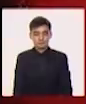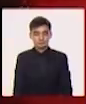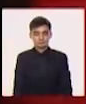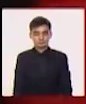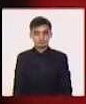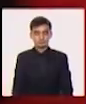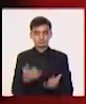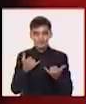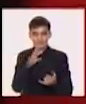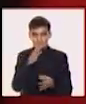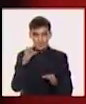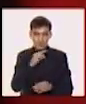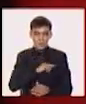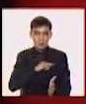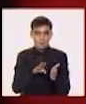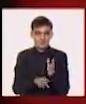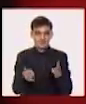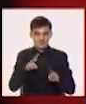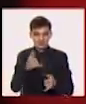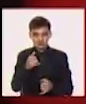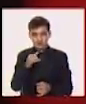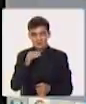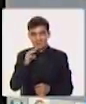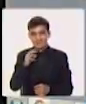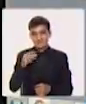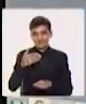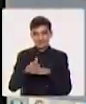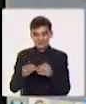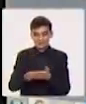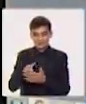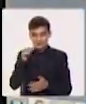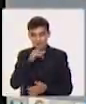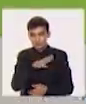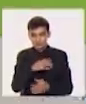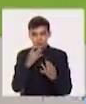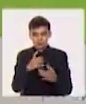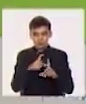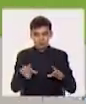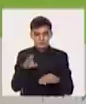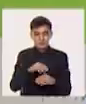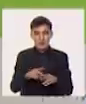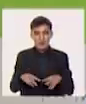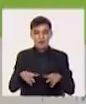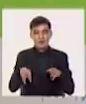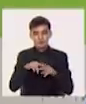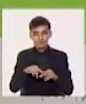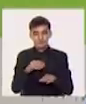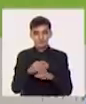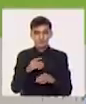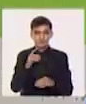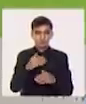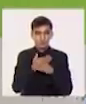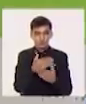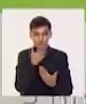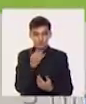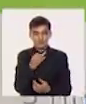Дәл қазір елімізде жұмыссыз қалғанына байланысты несиесін төлей алмай жүрген қарапайым азаматтар үшін жалпыға ортақ жеңілдіктер қарастырылмаған. Бірақ